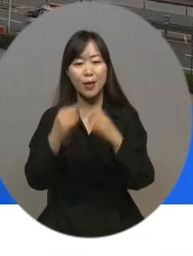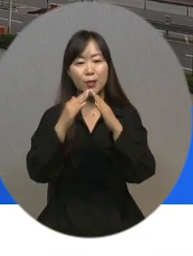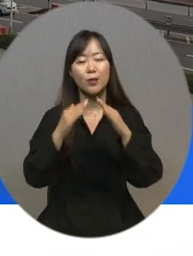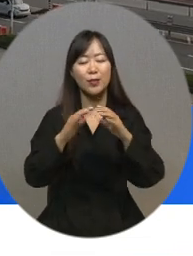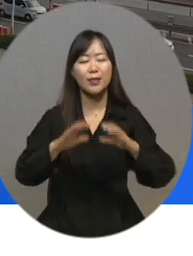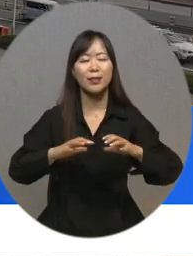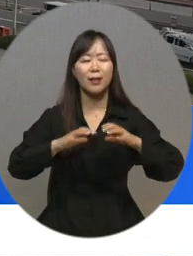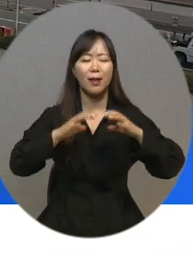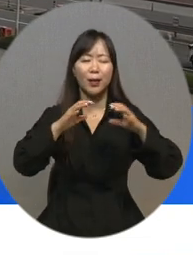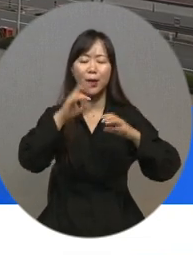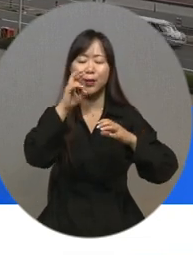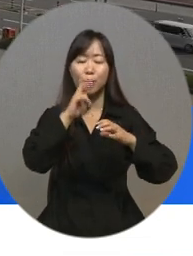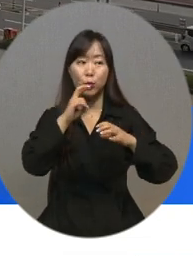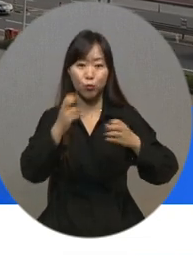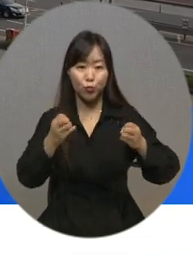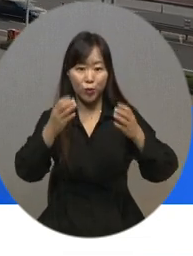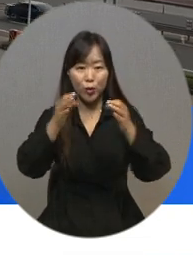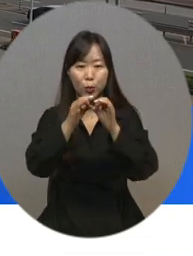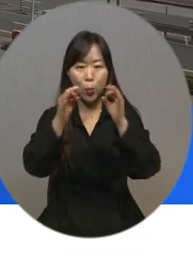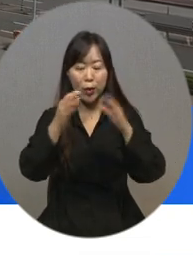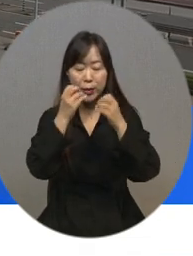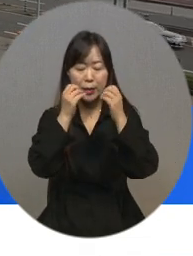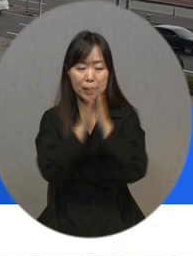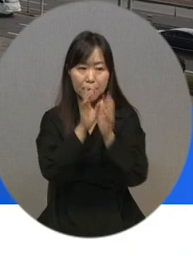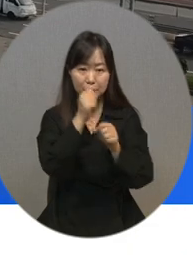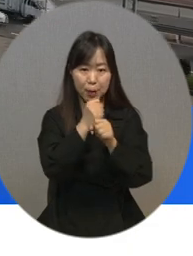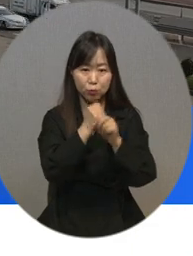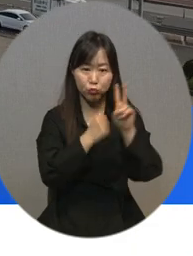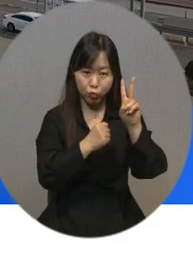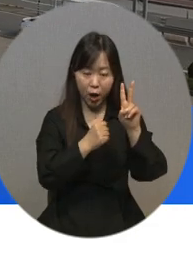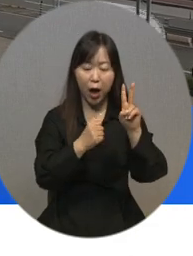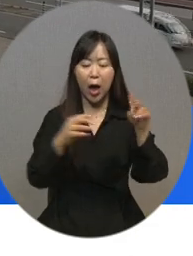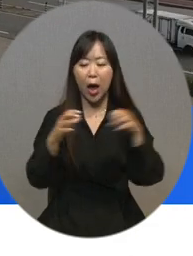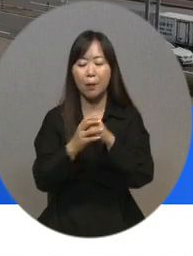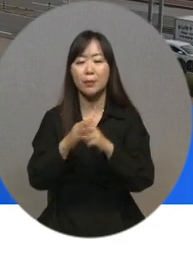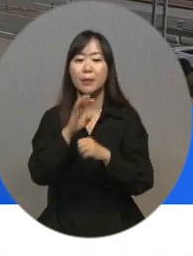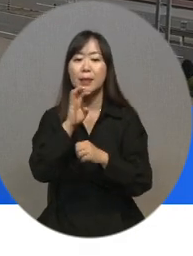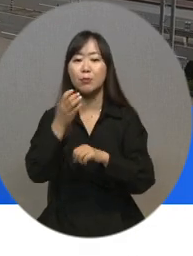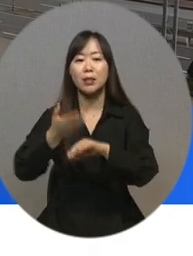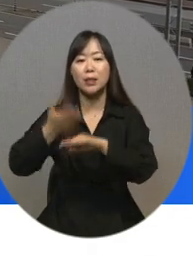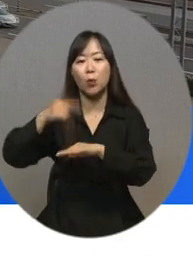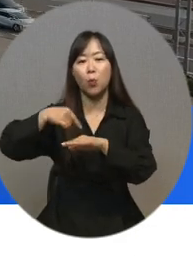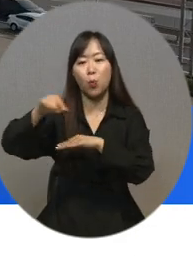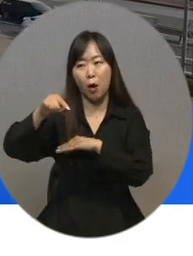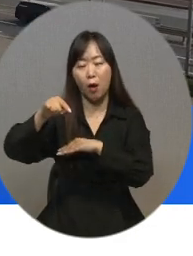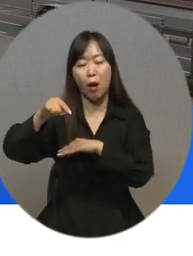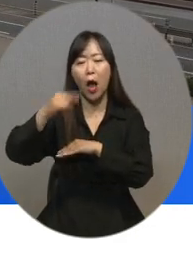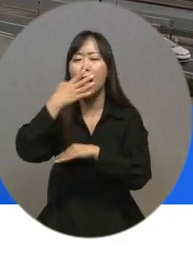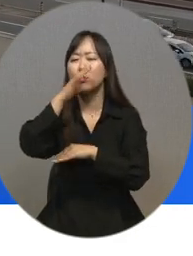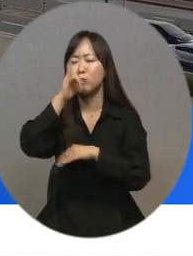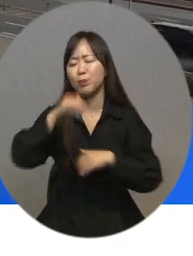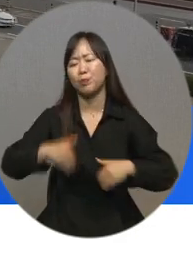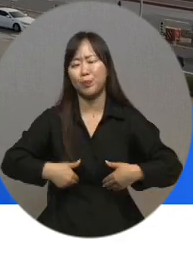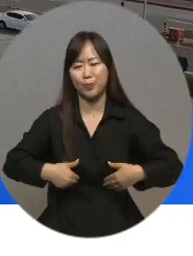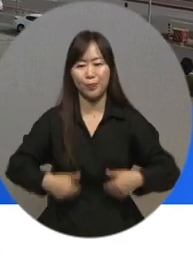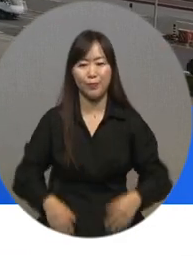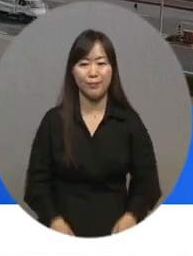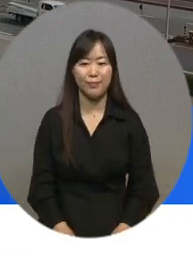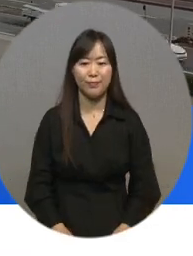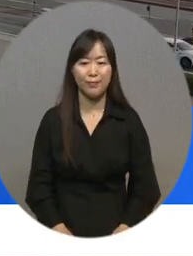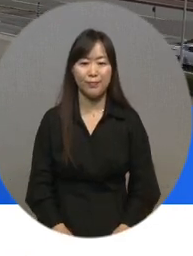세계 소리축제 기간에 창작곡 두곡을 포함해 40분 이상 야외 공인을 할 수 있어야